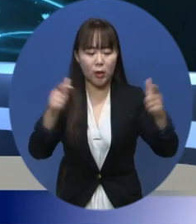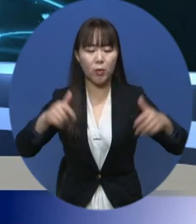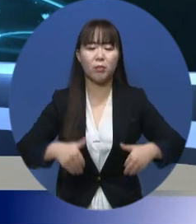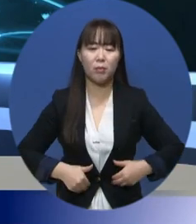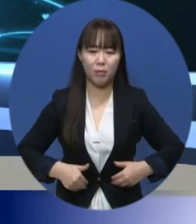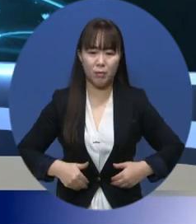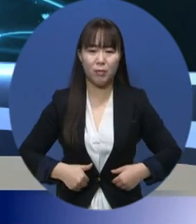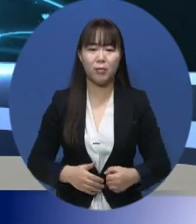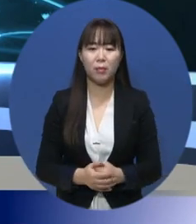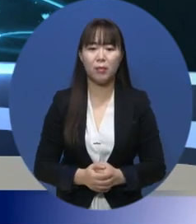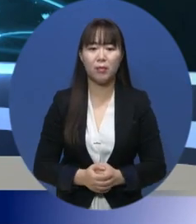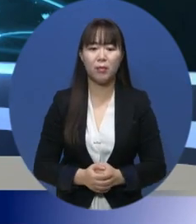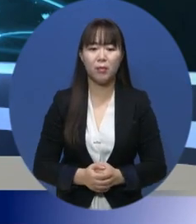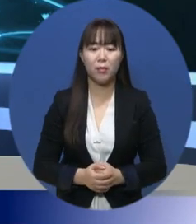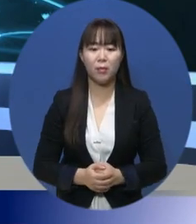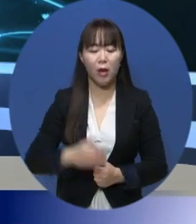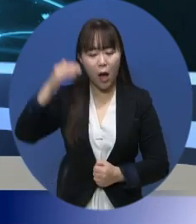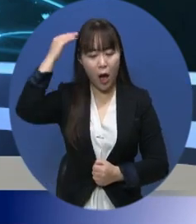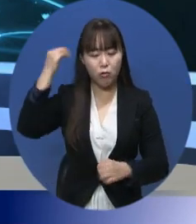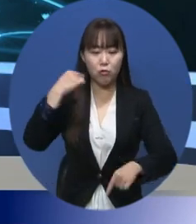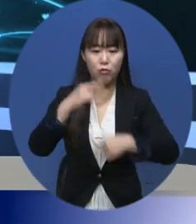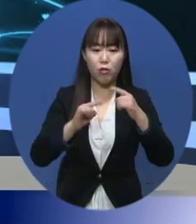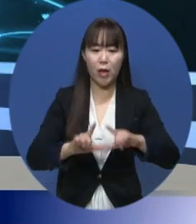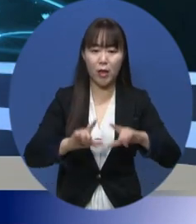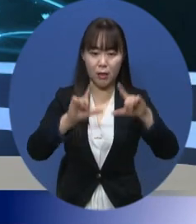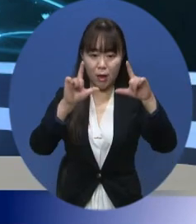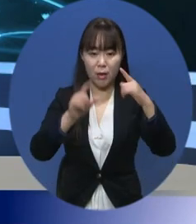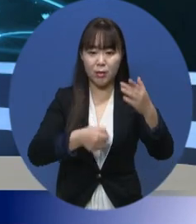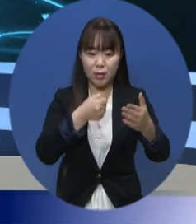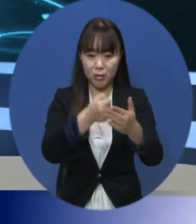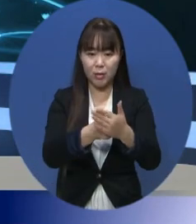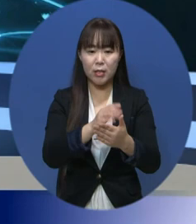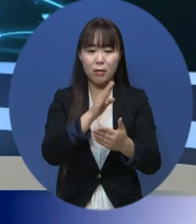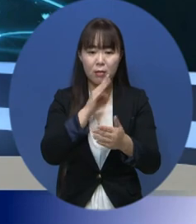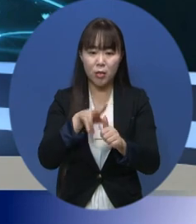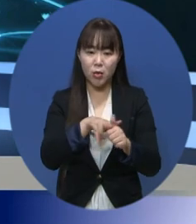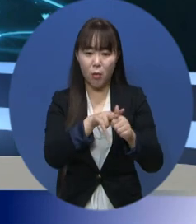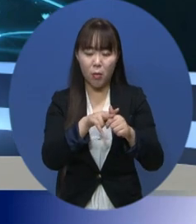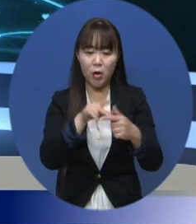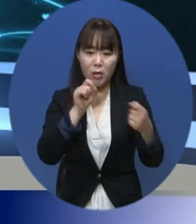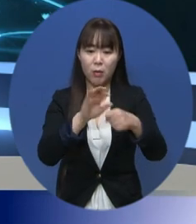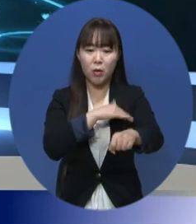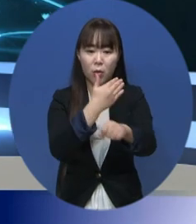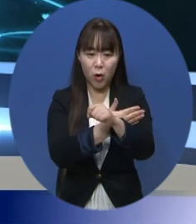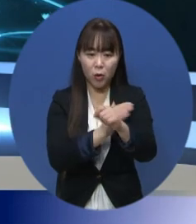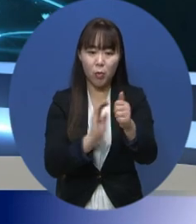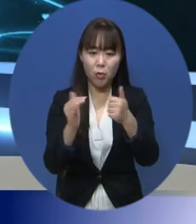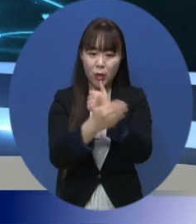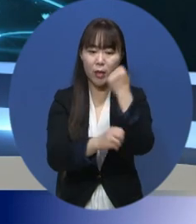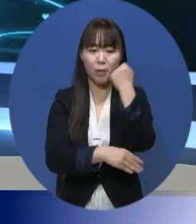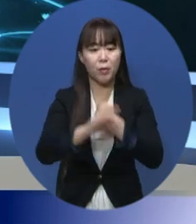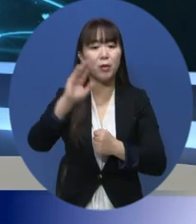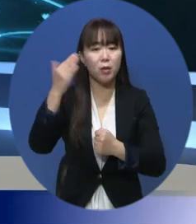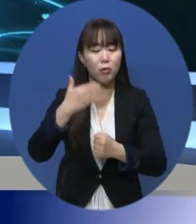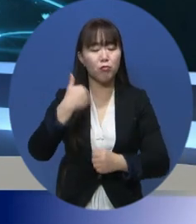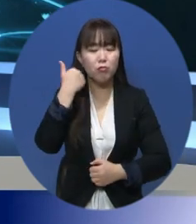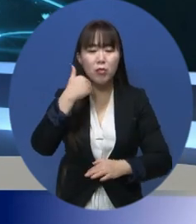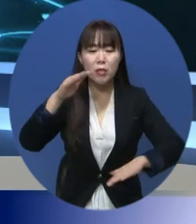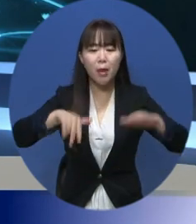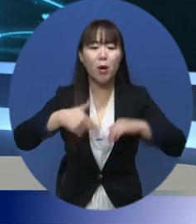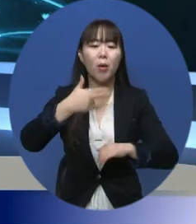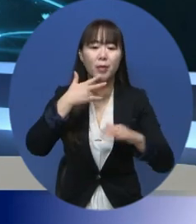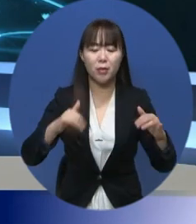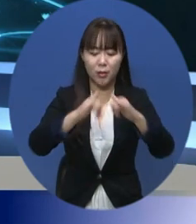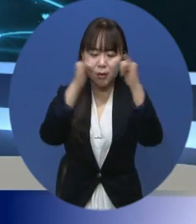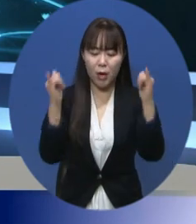상황입니다. 한국 수어의 날 제정이 실질적인 정보 접근권을 보장하는 주춧돌이 되어 누구도